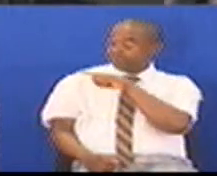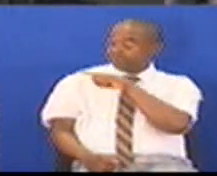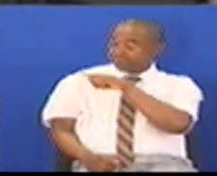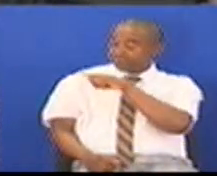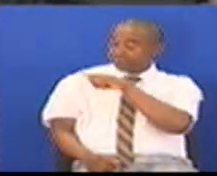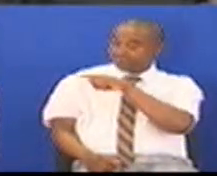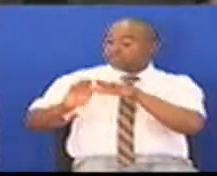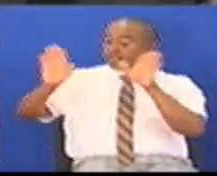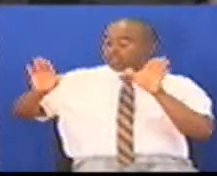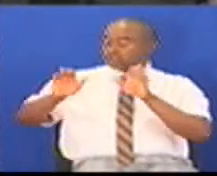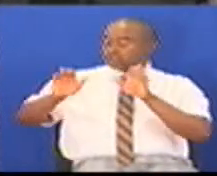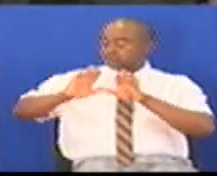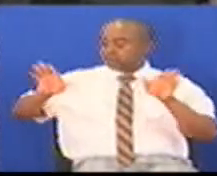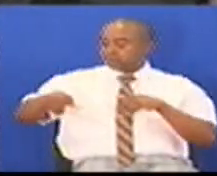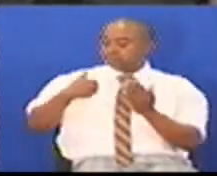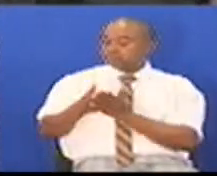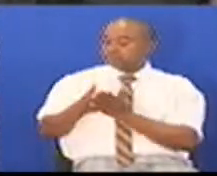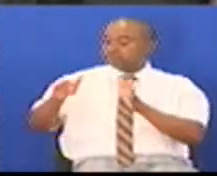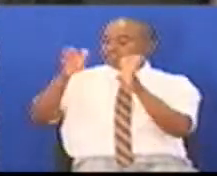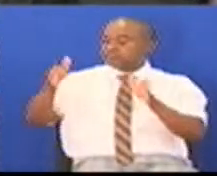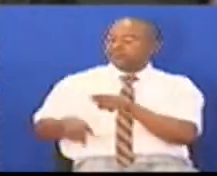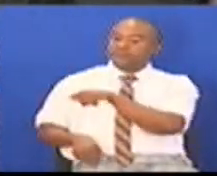Hati za kuwasilisha mezani.